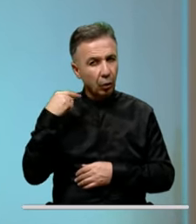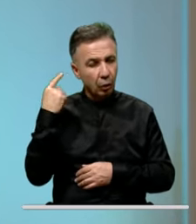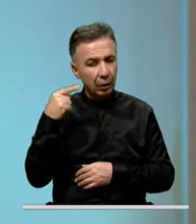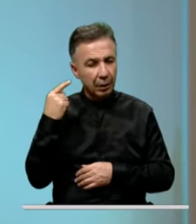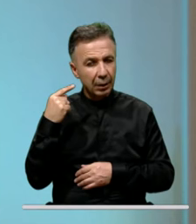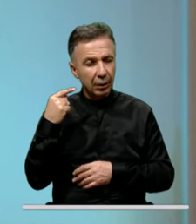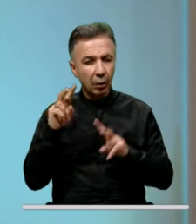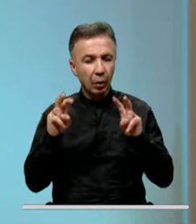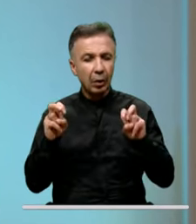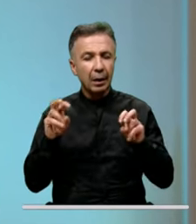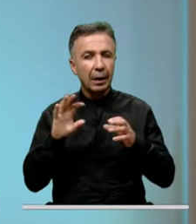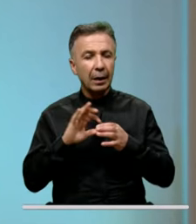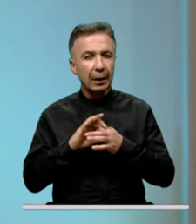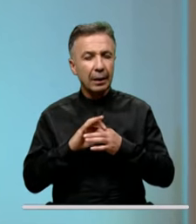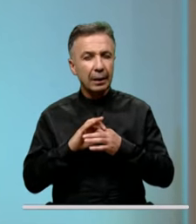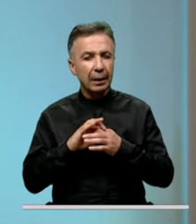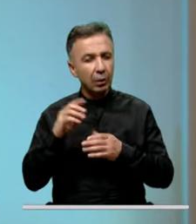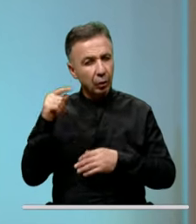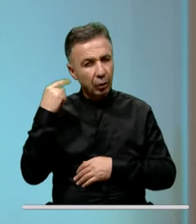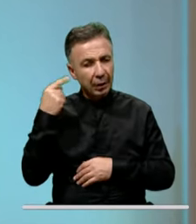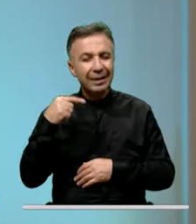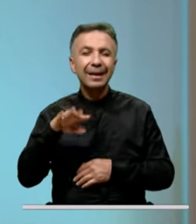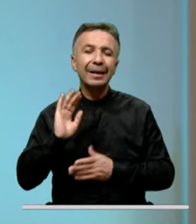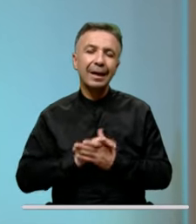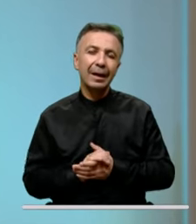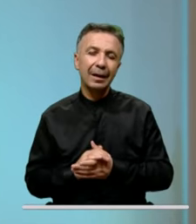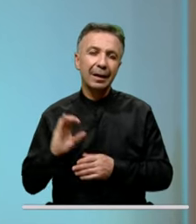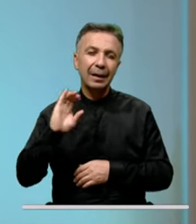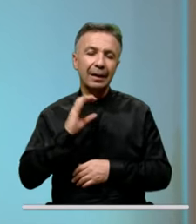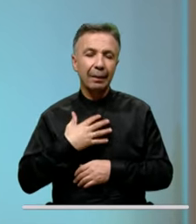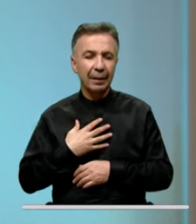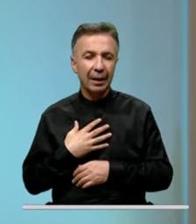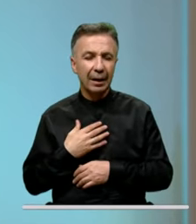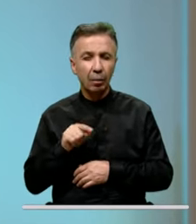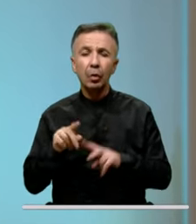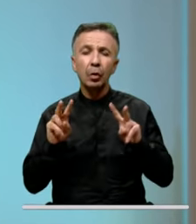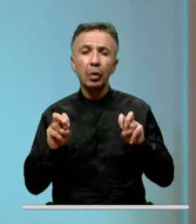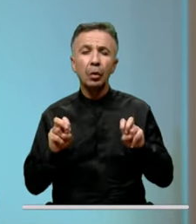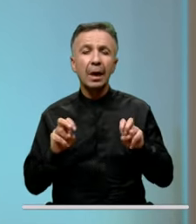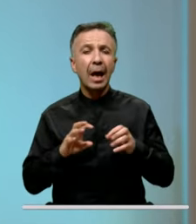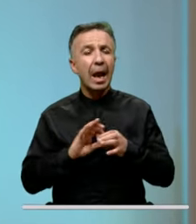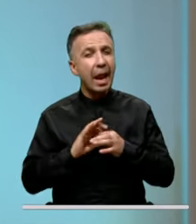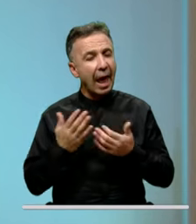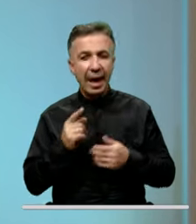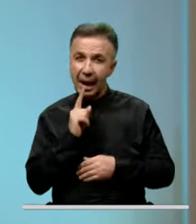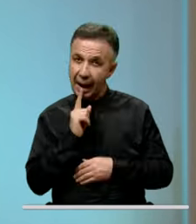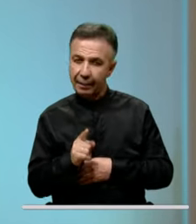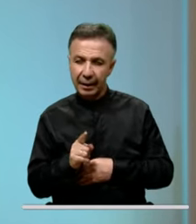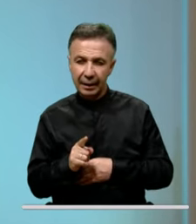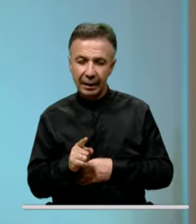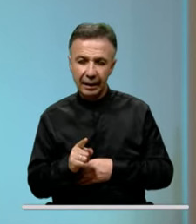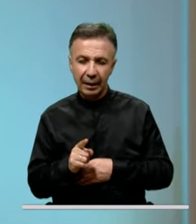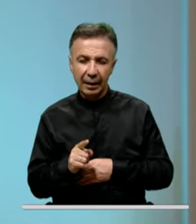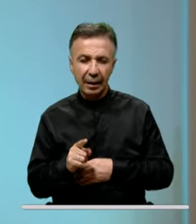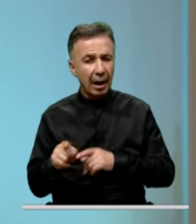konuyla ilgili kişisel değerlendirmesini değil, dinin bu konuda neyi söylediğini, hangi